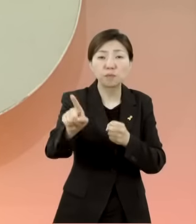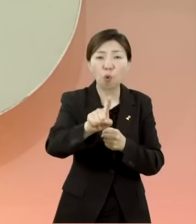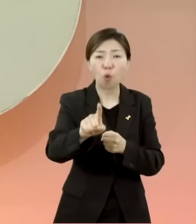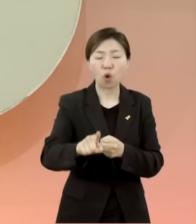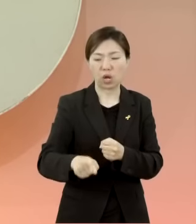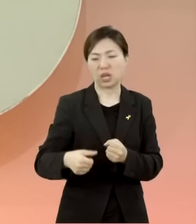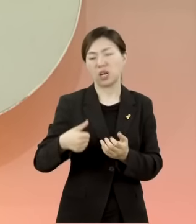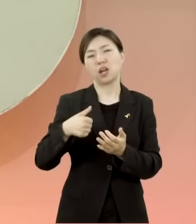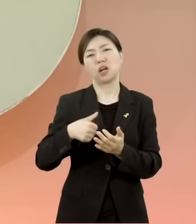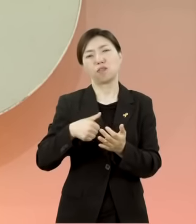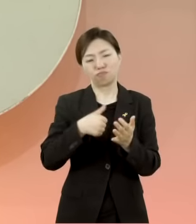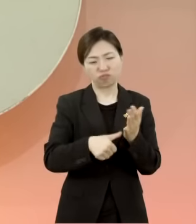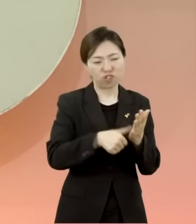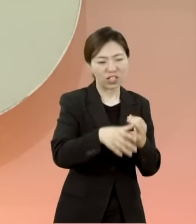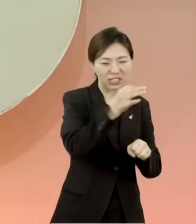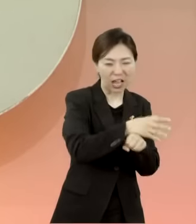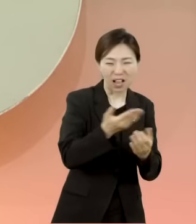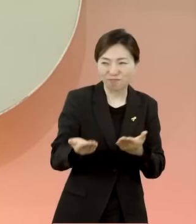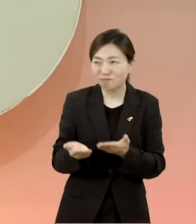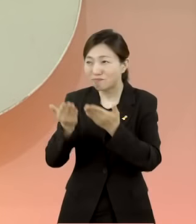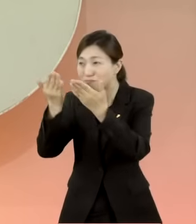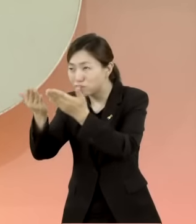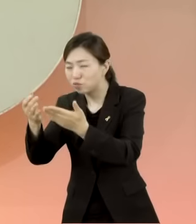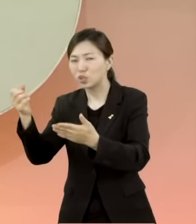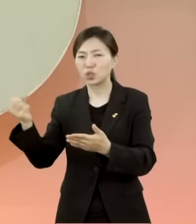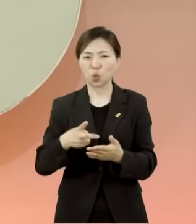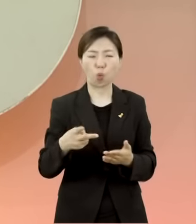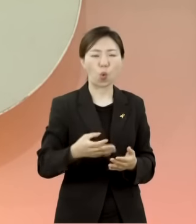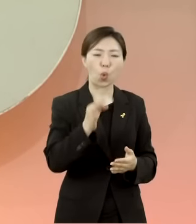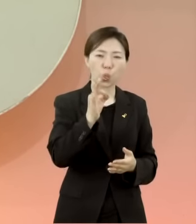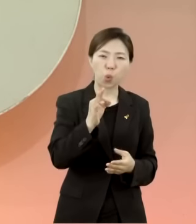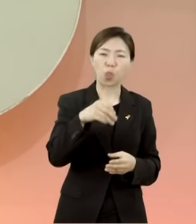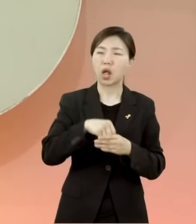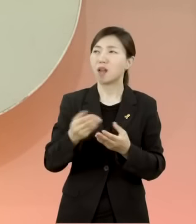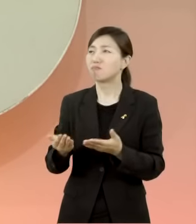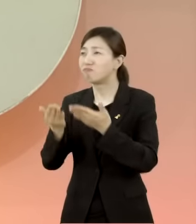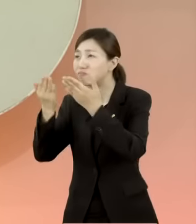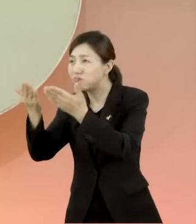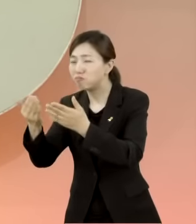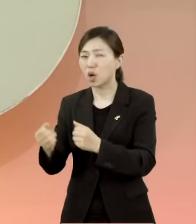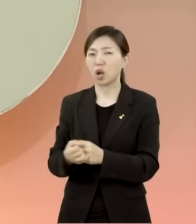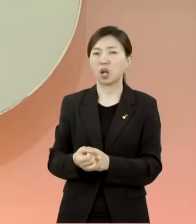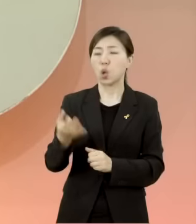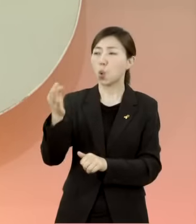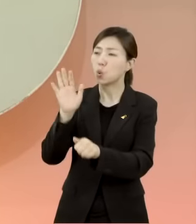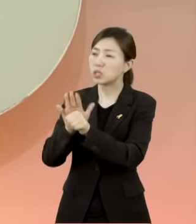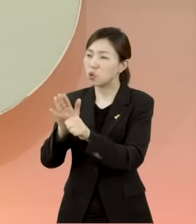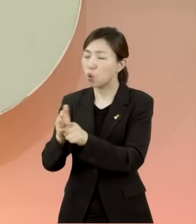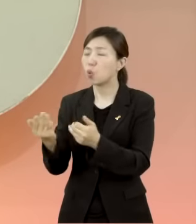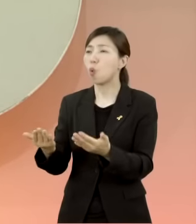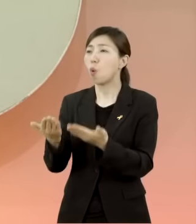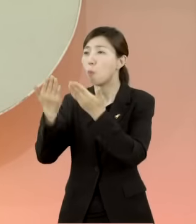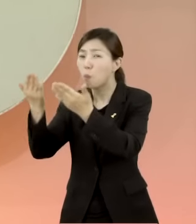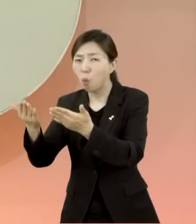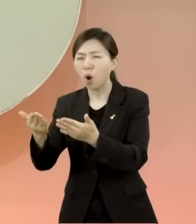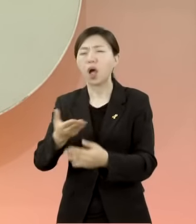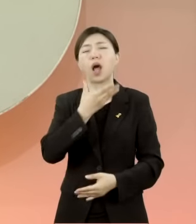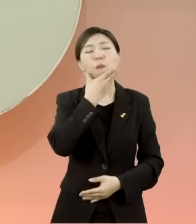단 복 짓는다 할 때는 물질적인 공양을 올리는 것도 복지는 거지만